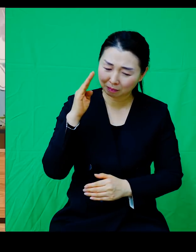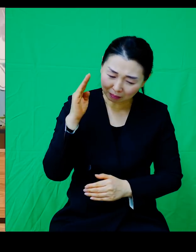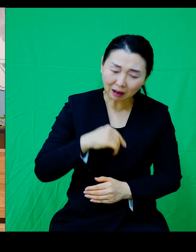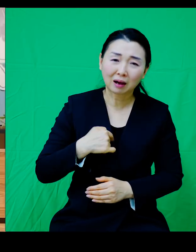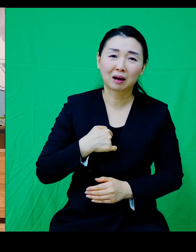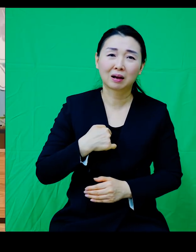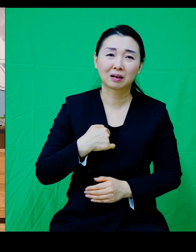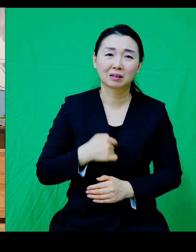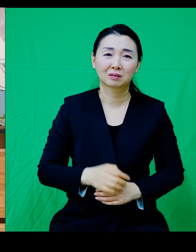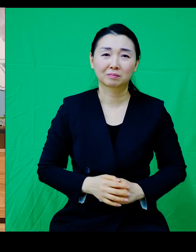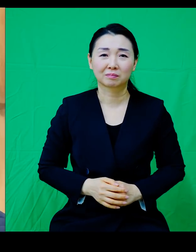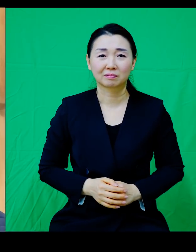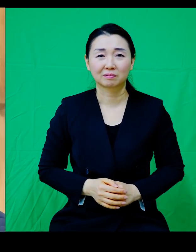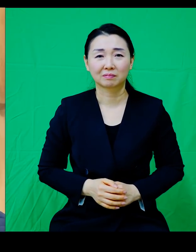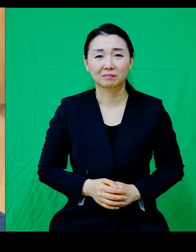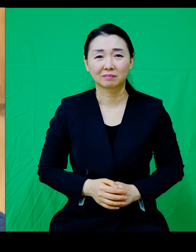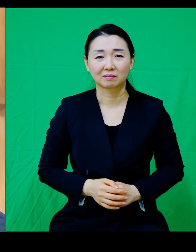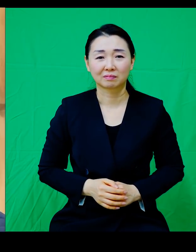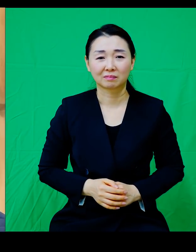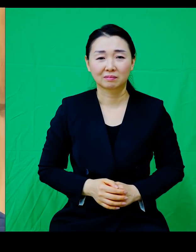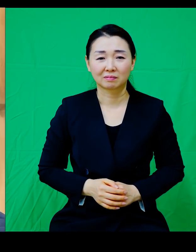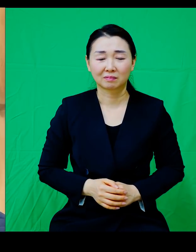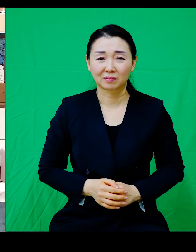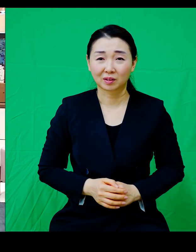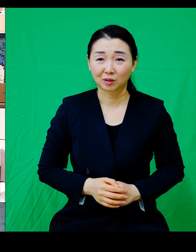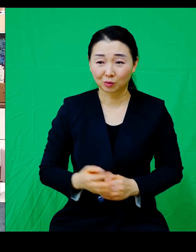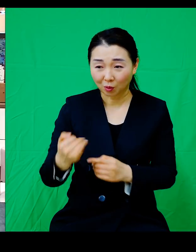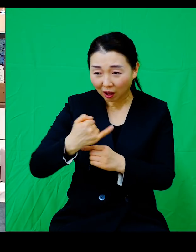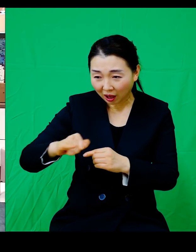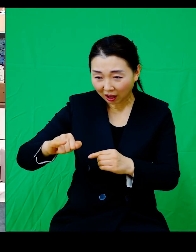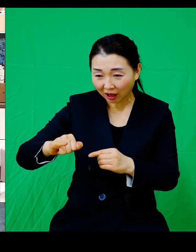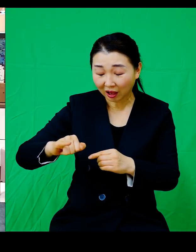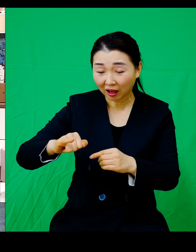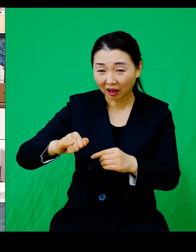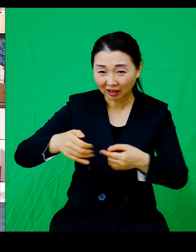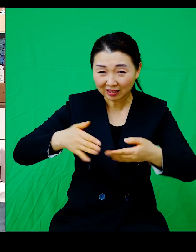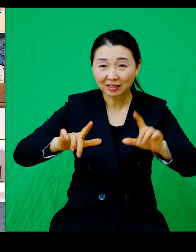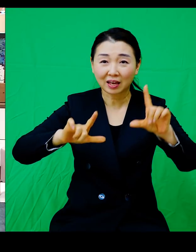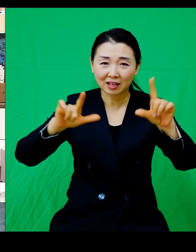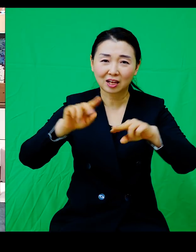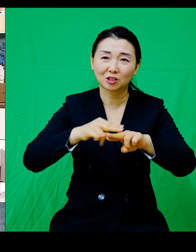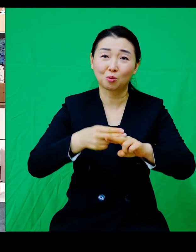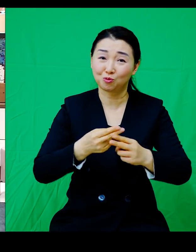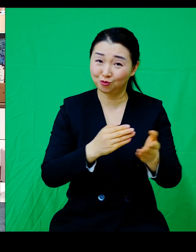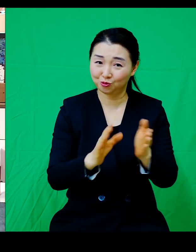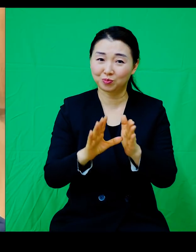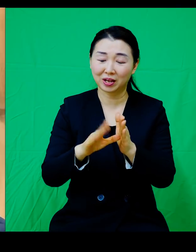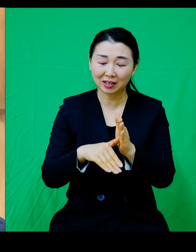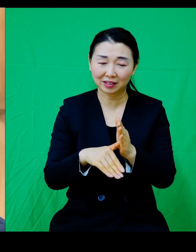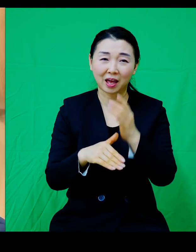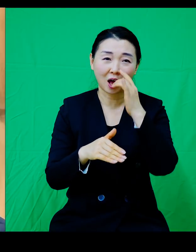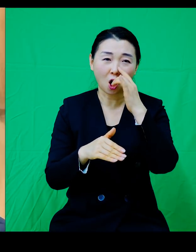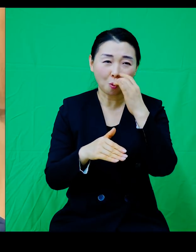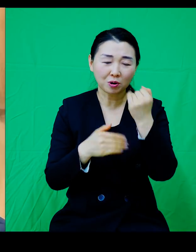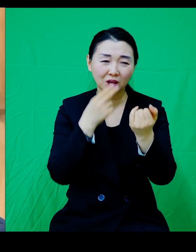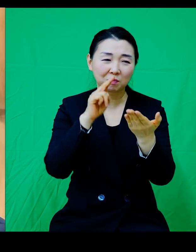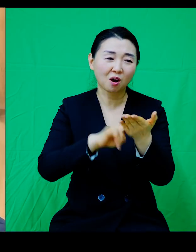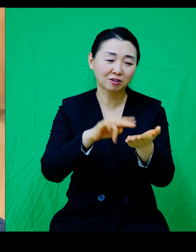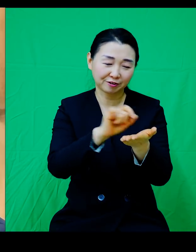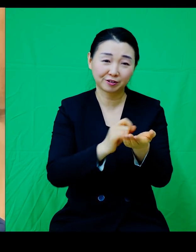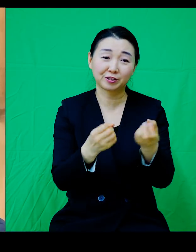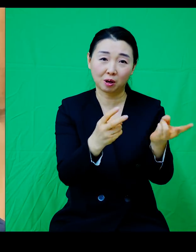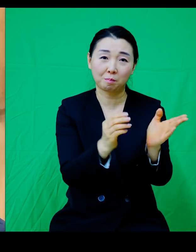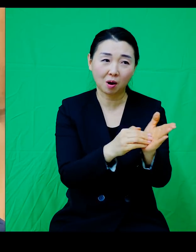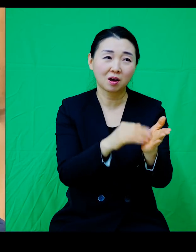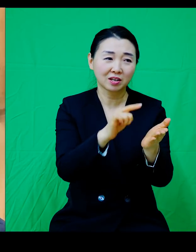사람을 만들더라고요. 그랬겠네요. 그래서 온유 이제 생일날 이제 막 아이들 선물을 준비하면서 편지를 썼어요. 그래서 어머님들한테 너무 죄송하고